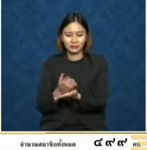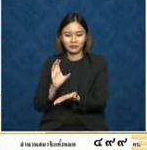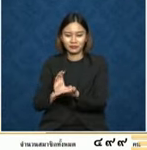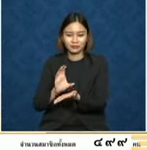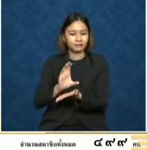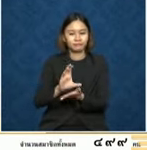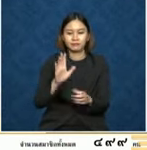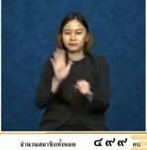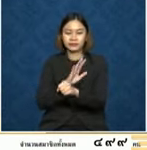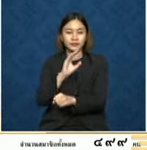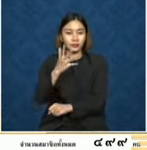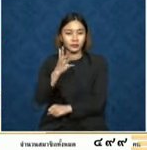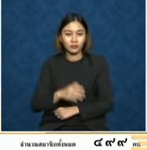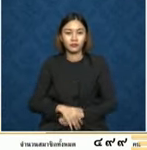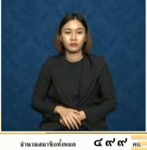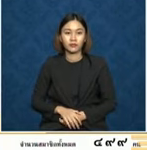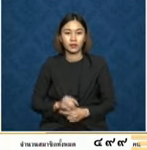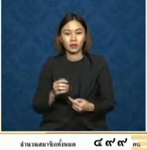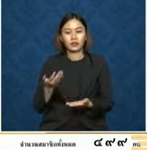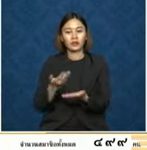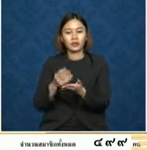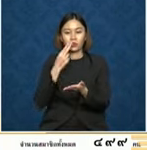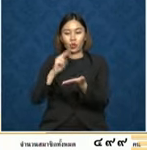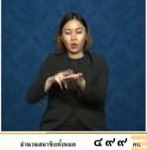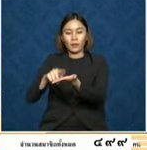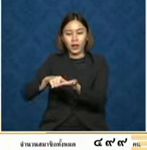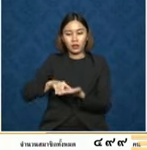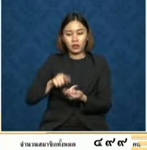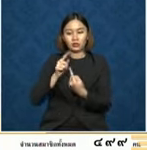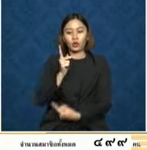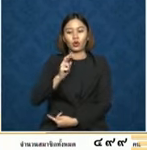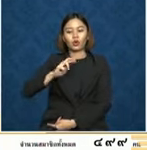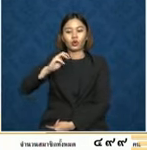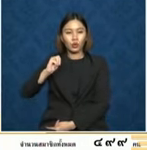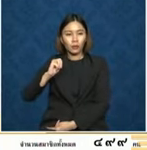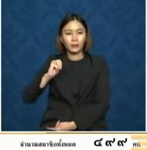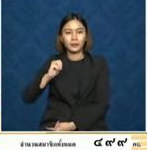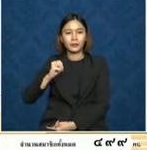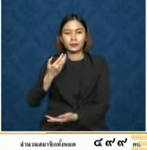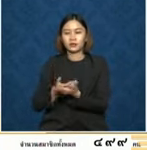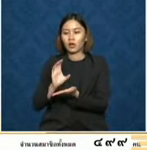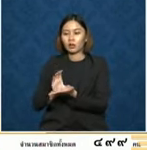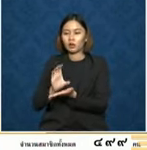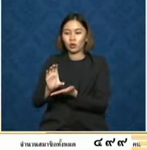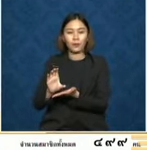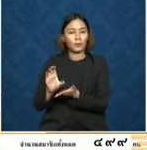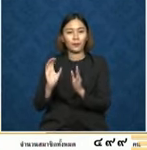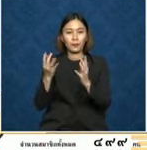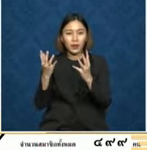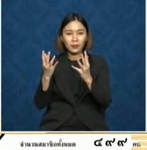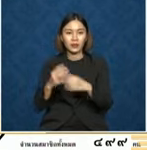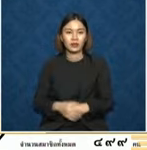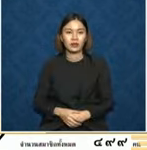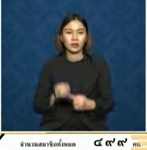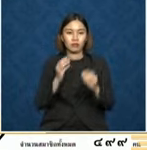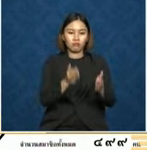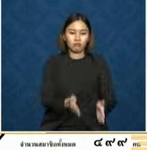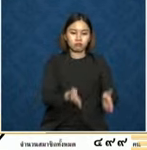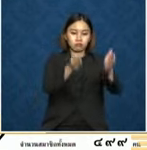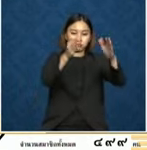ไม่ทั่วถึงทำเรื่องขอมาที่กรมก็ไม่มีงบประมาณให้สภาพอาคาร